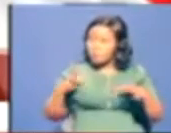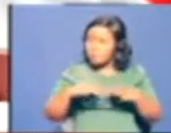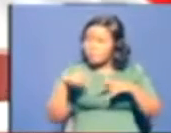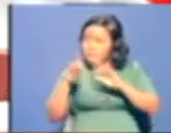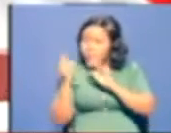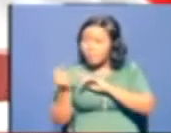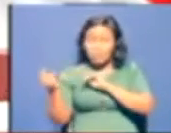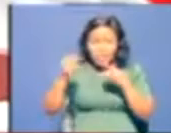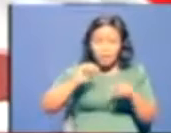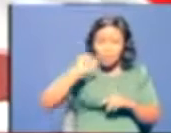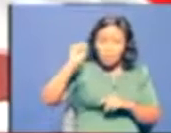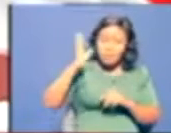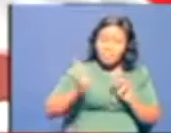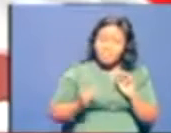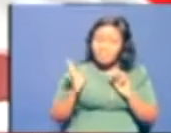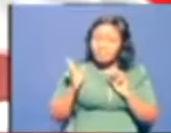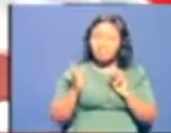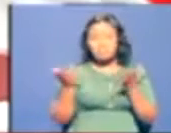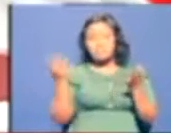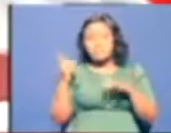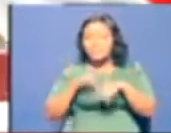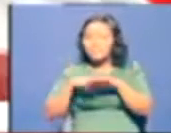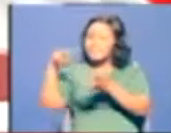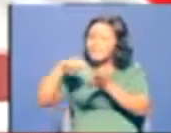greet, instead of preaching unity,